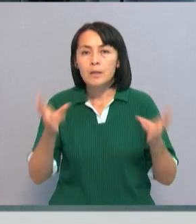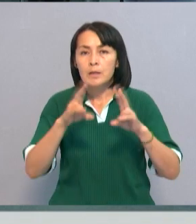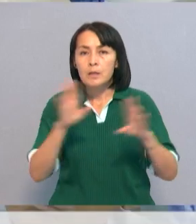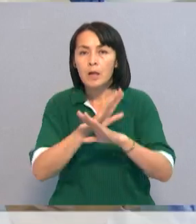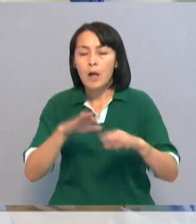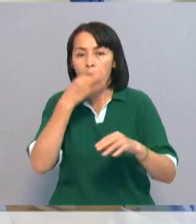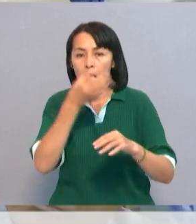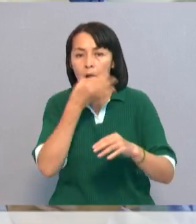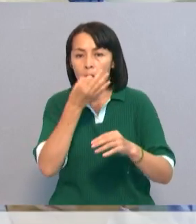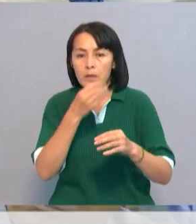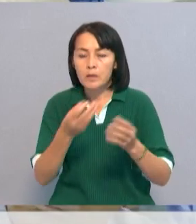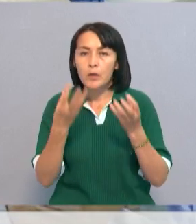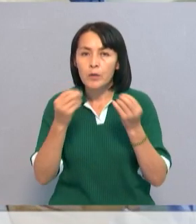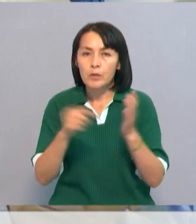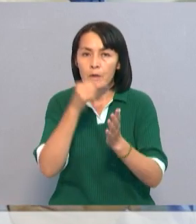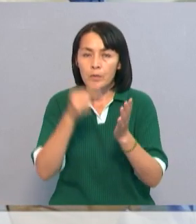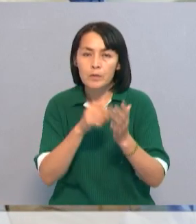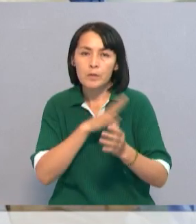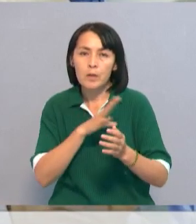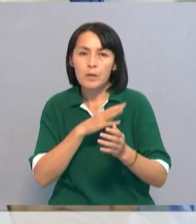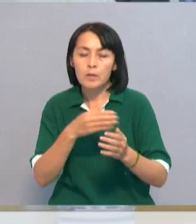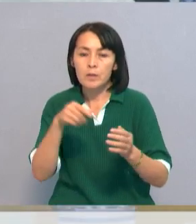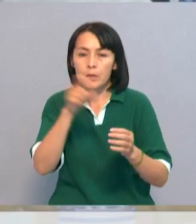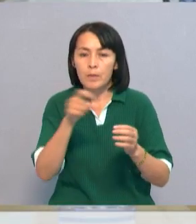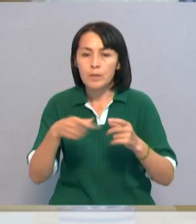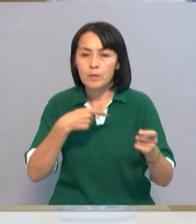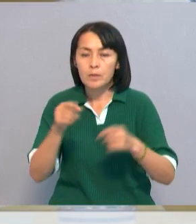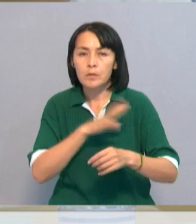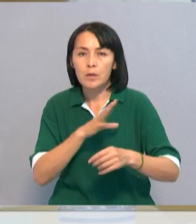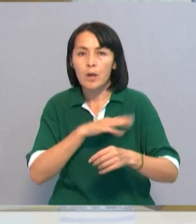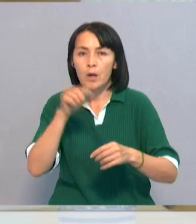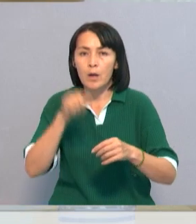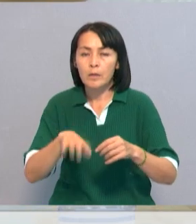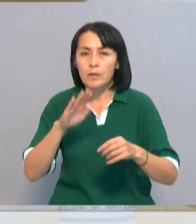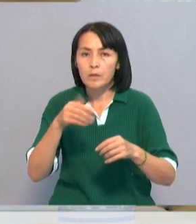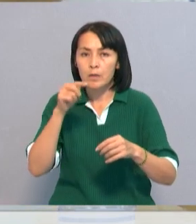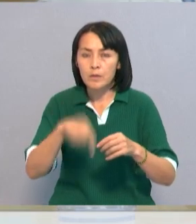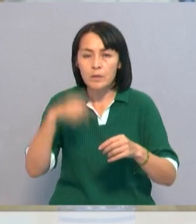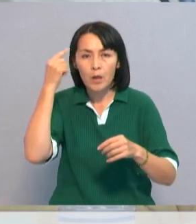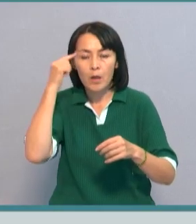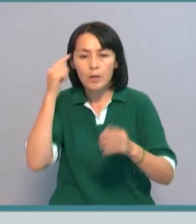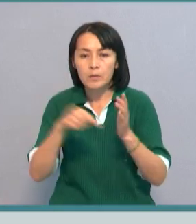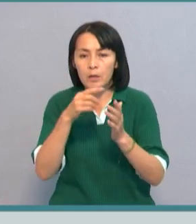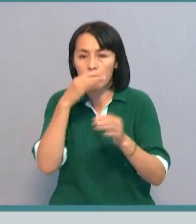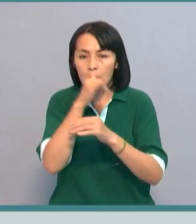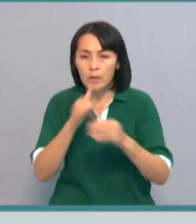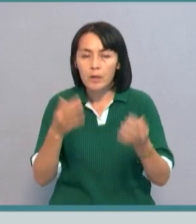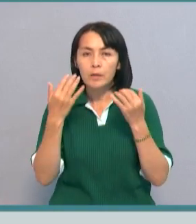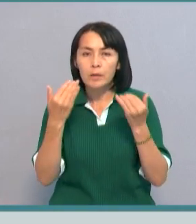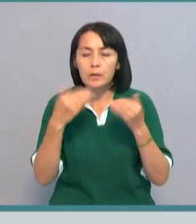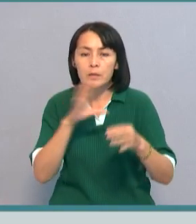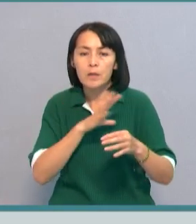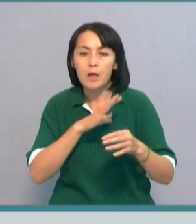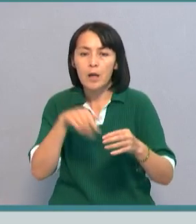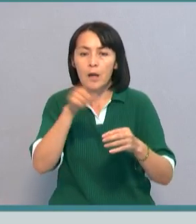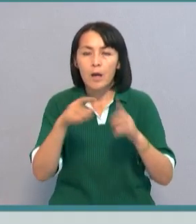недовольны отчетом и задали дополнительные вопросы. Представитель правления был сбит с толку внезапно заданными вопросами и не смог ответить на некоторые из них.